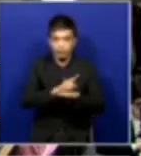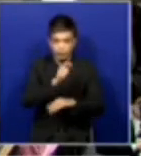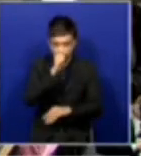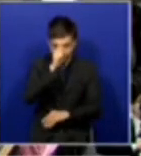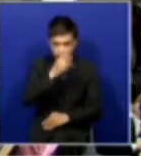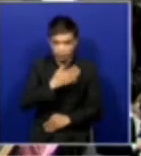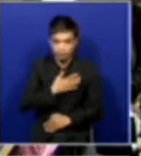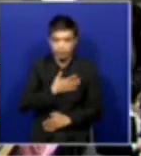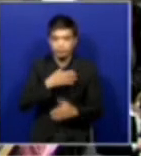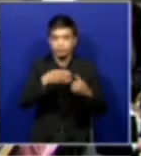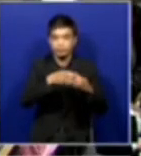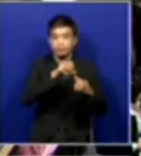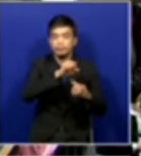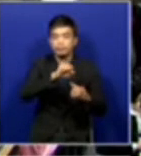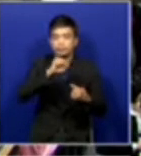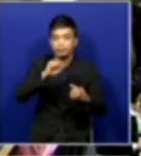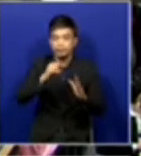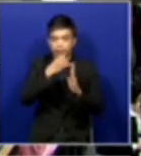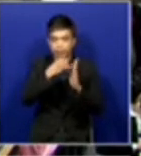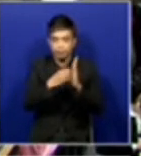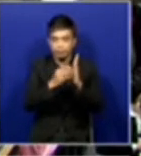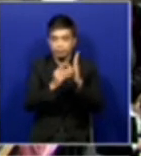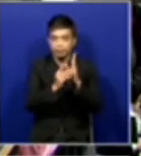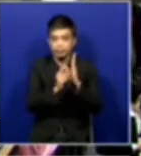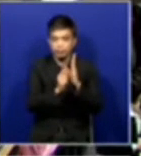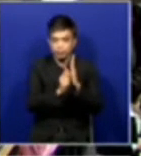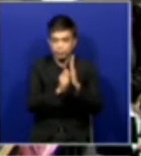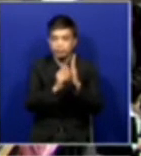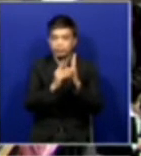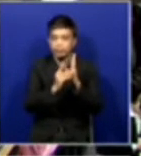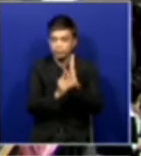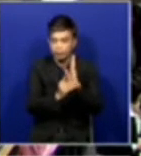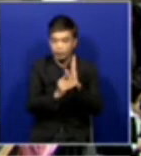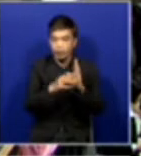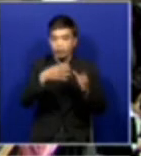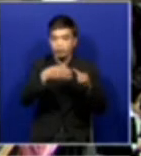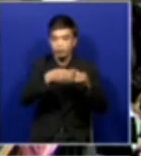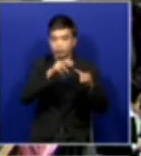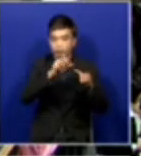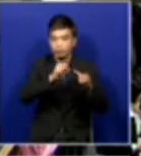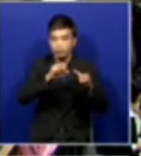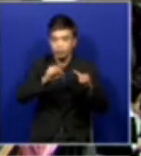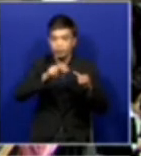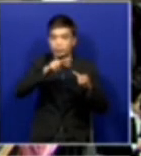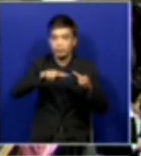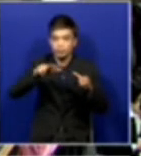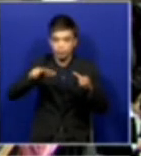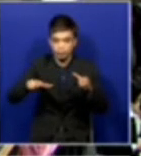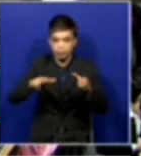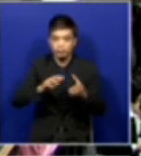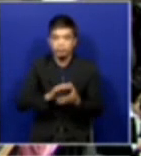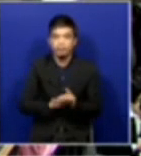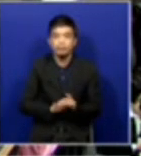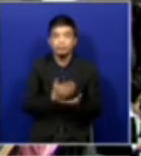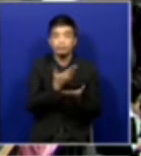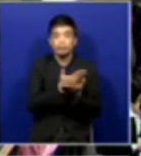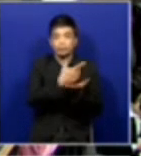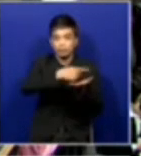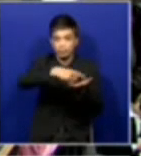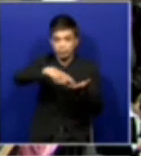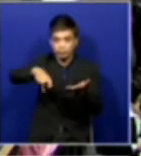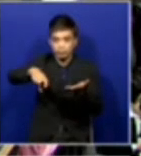สมาชิกสภาผู้แทนราษฎรจังหวัดอุดรธานีพรรคเพื่อไทยครับในการโอนงบประมาณ